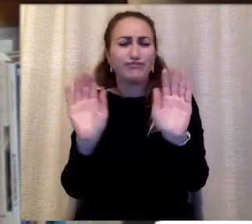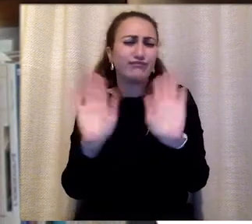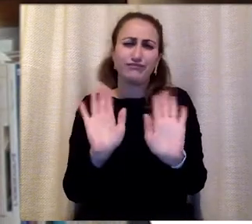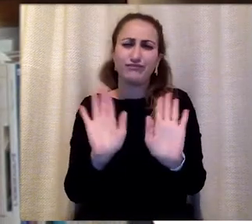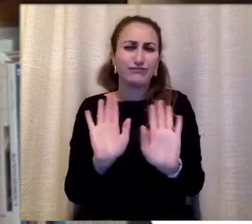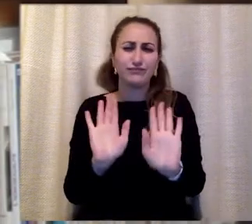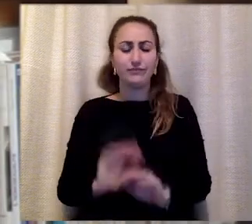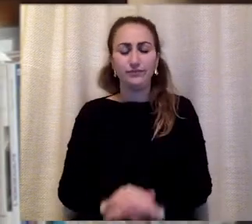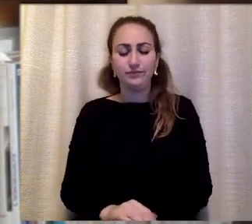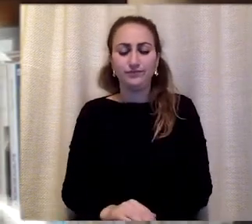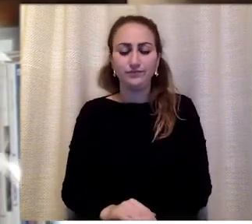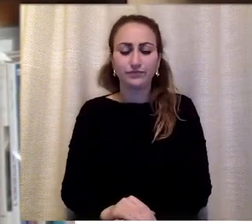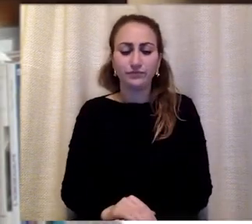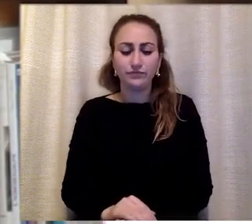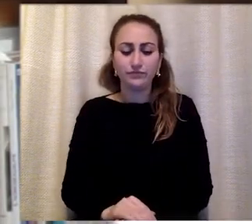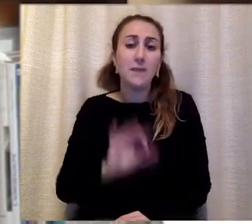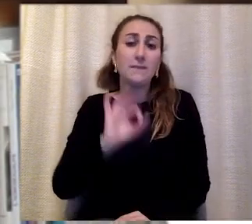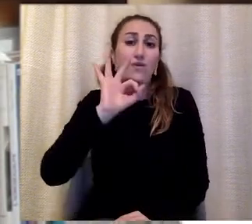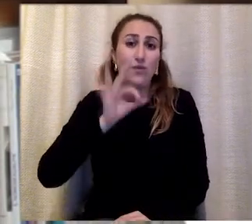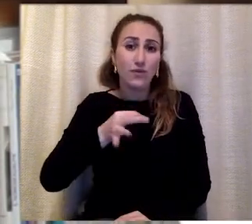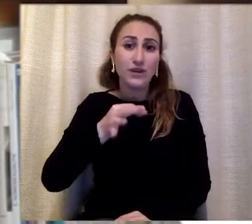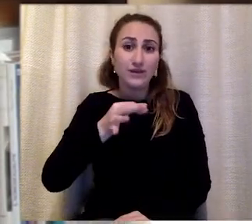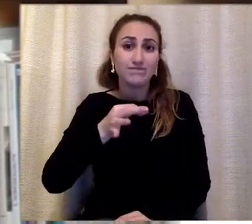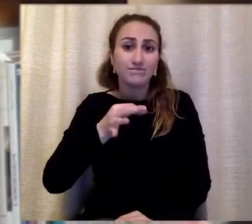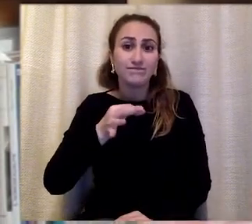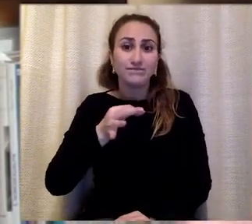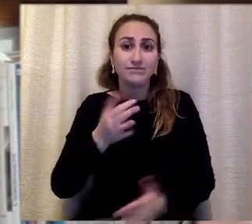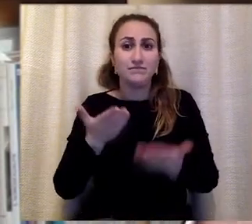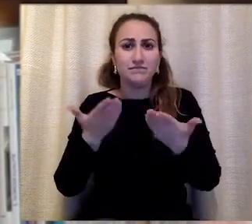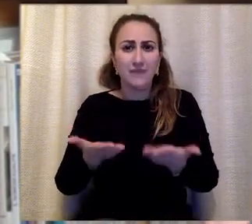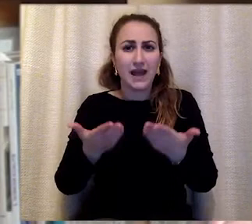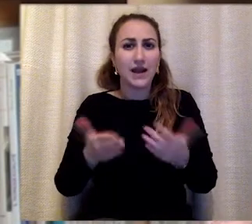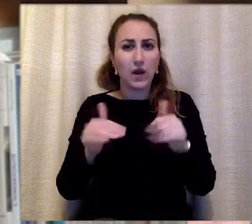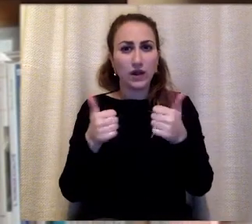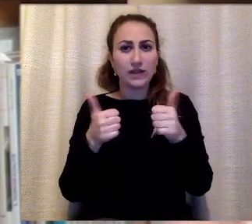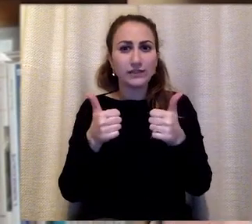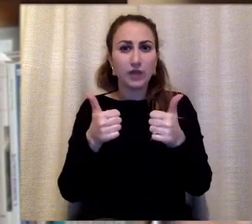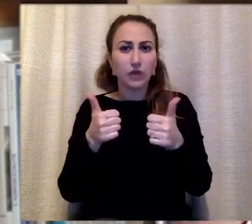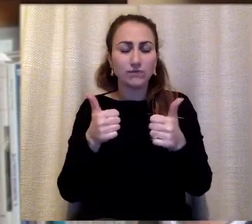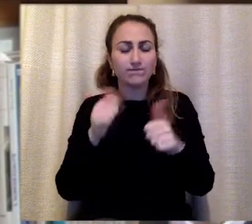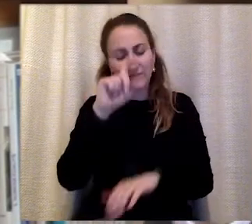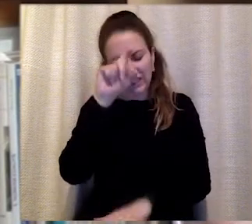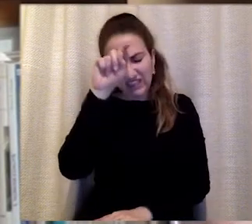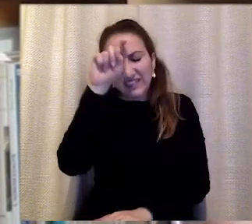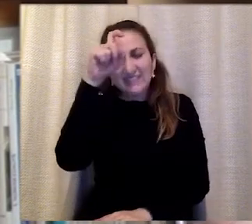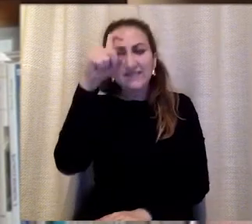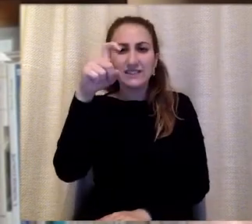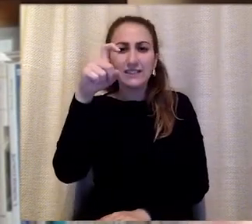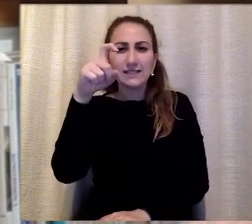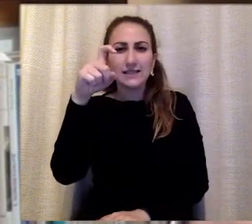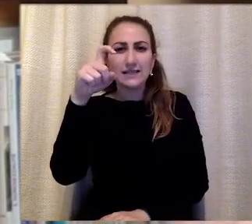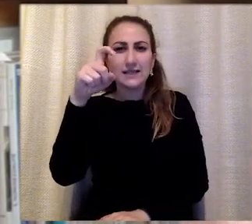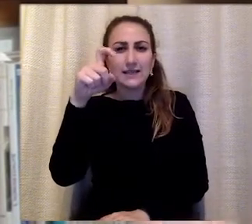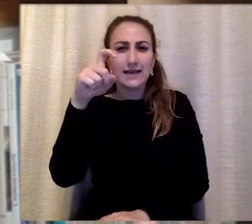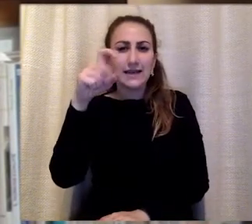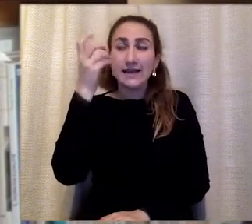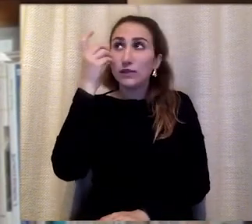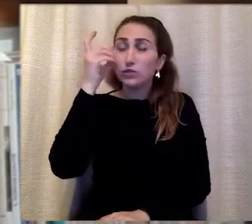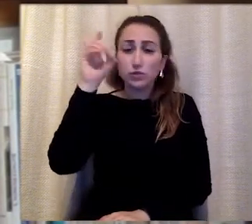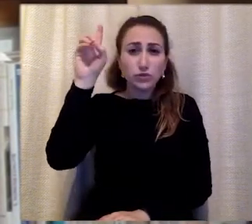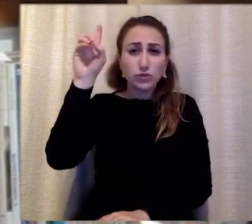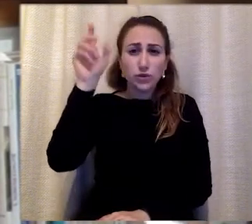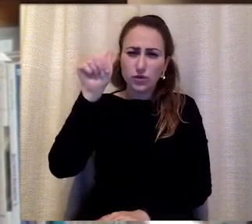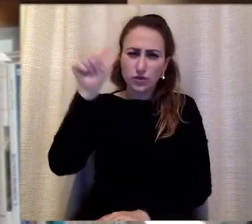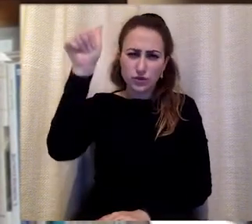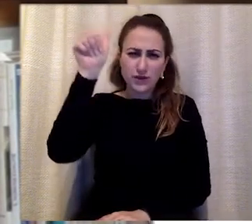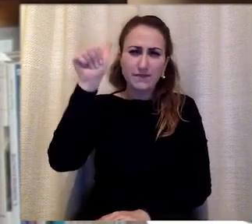que et Dieu lui-même veut nous montrer quel est le signe derrière cette